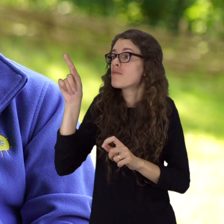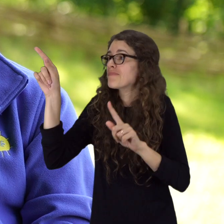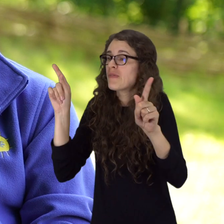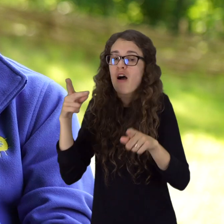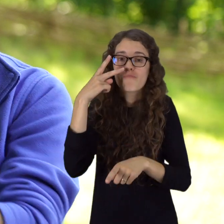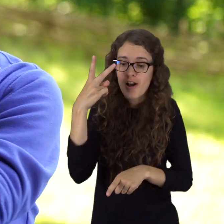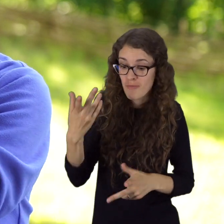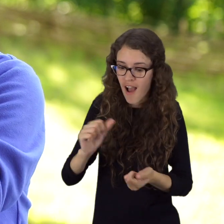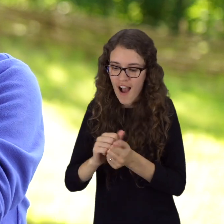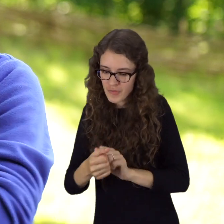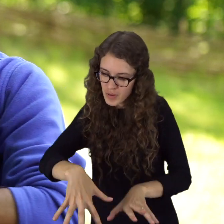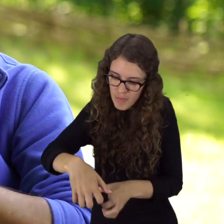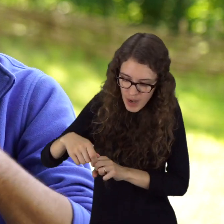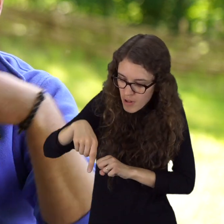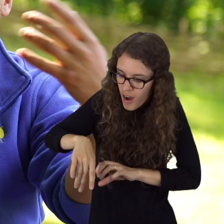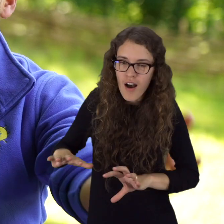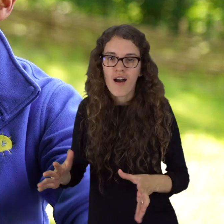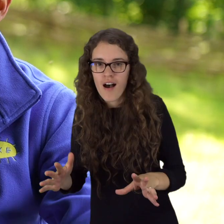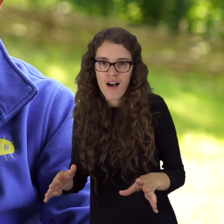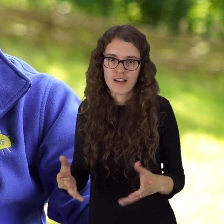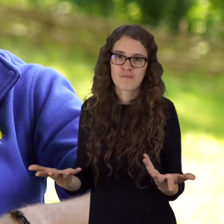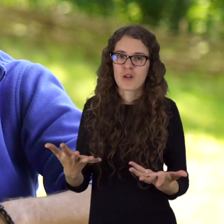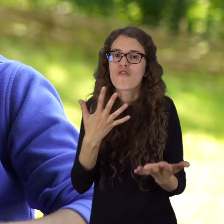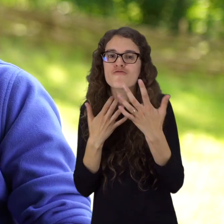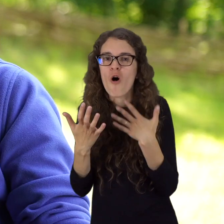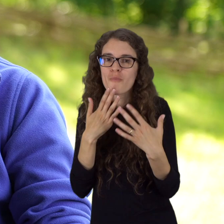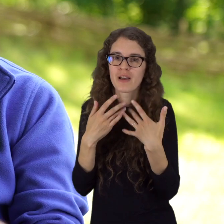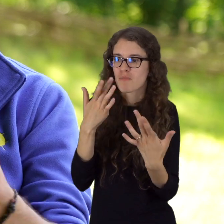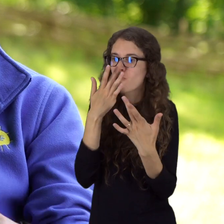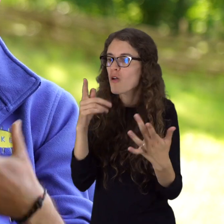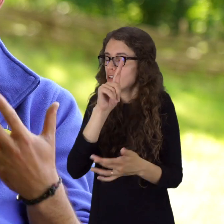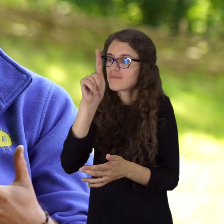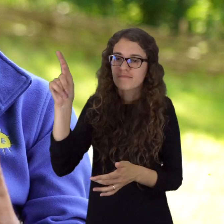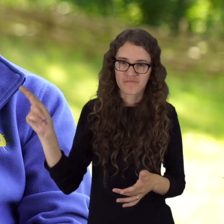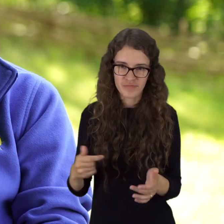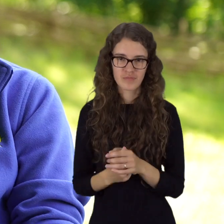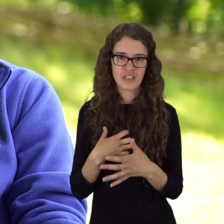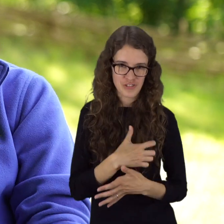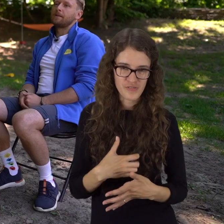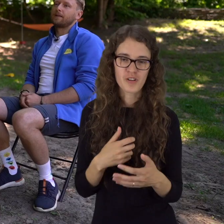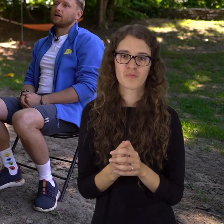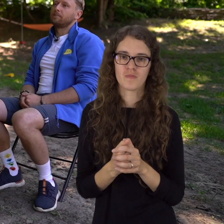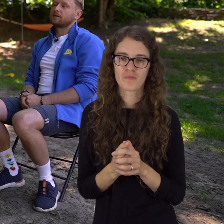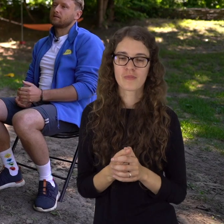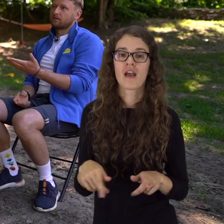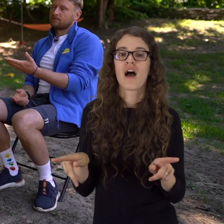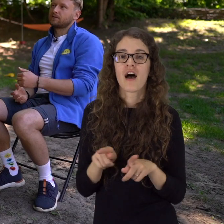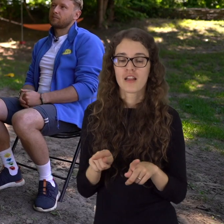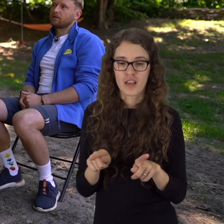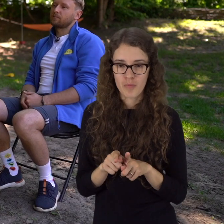mažiausius dalykėlius, o štai žiūrėko, kas čia, o pakelkim šitą akmenį, o kas ten galėtų būti, na, to tokio sudominimo,